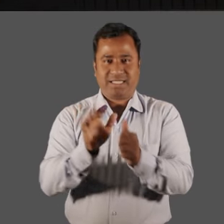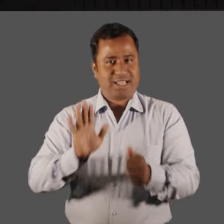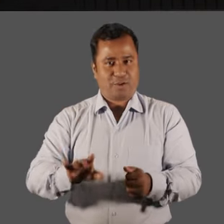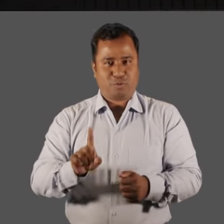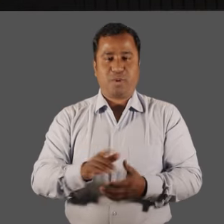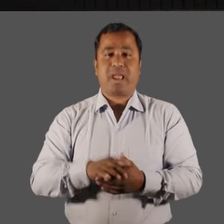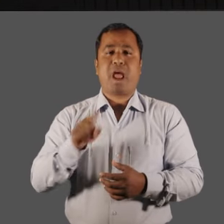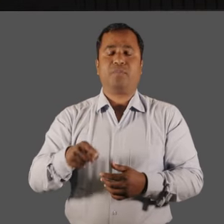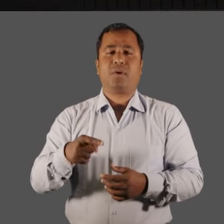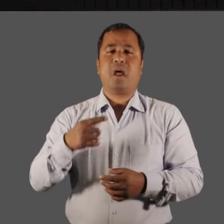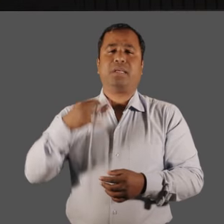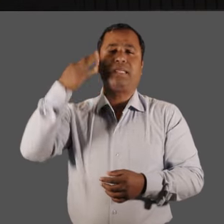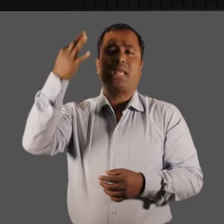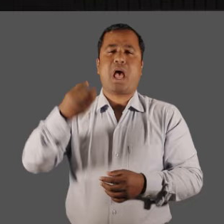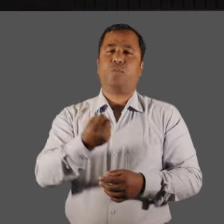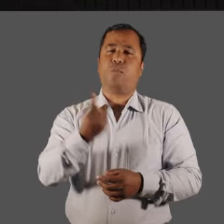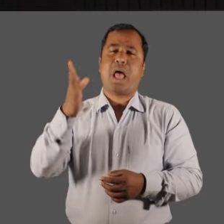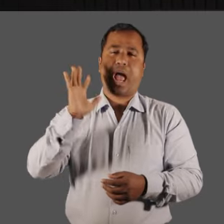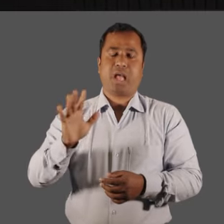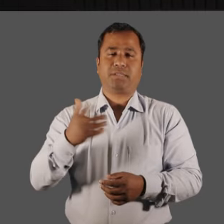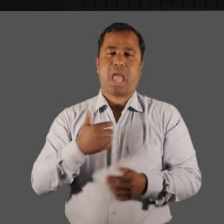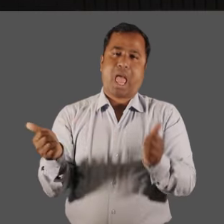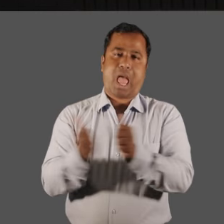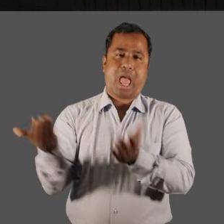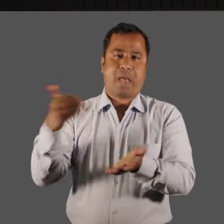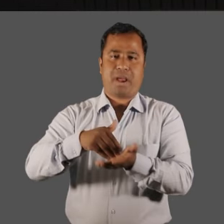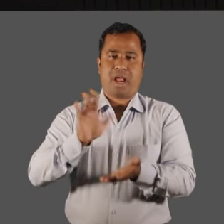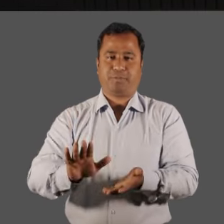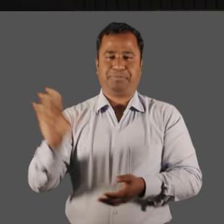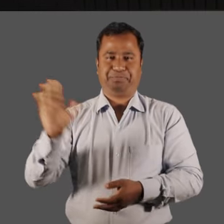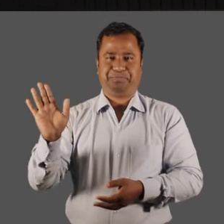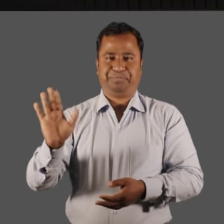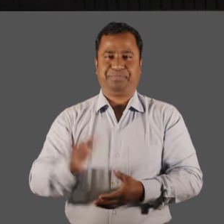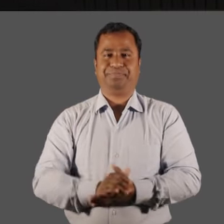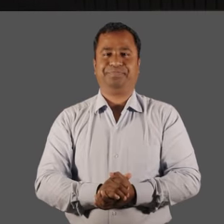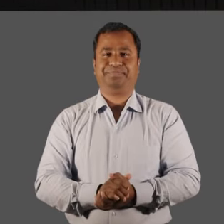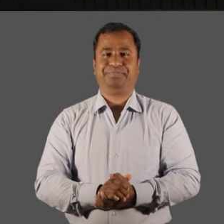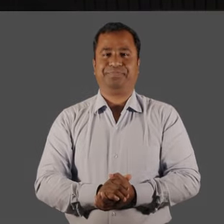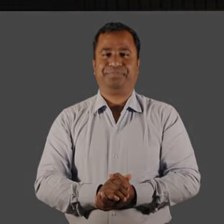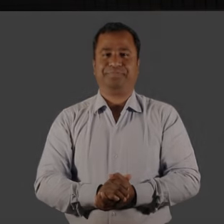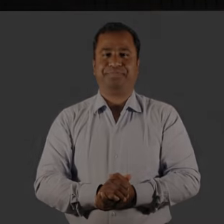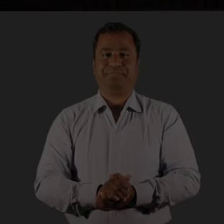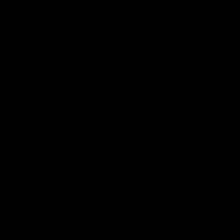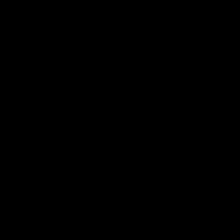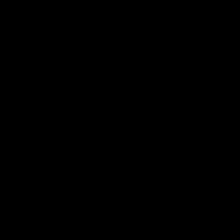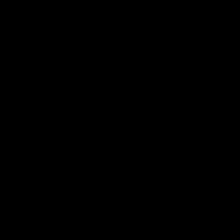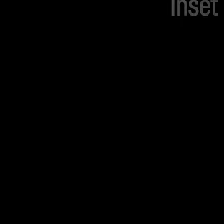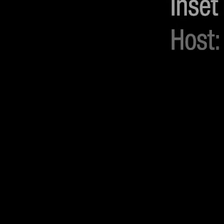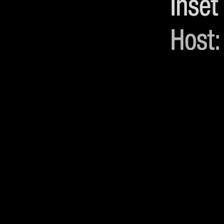সাথে থাকার জন্য। এরকম আরো অনেক অজানা গল্প নিয়ে আমরা আবারও আসবো। আমাদের সাথে থাকুন।